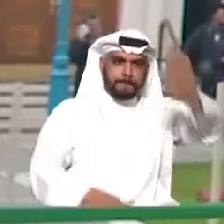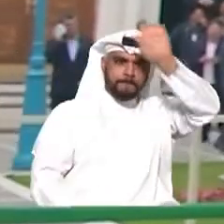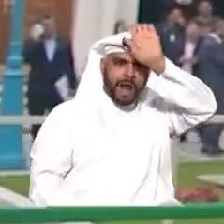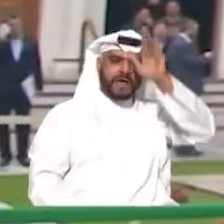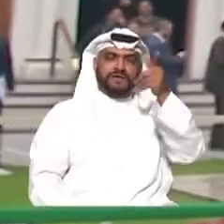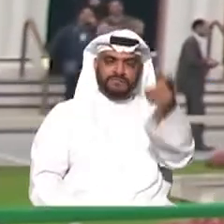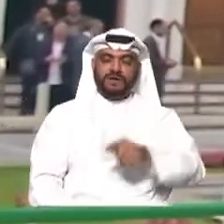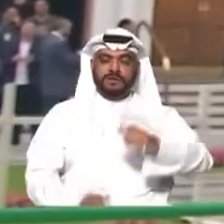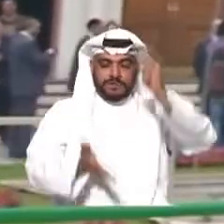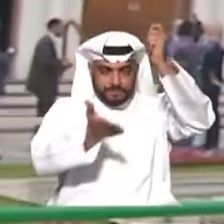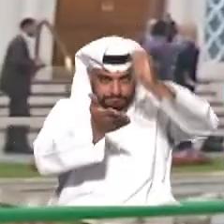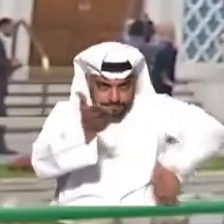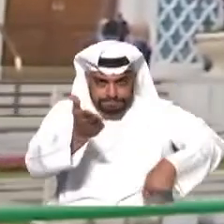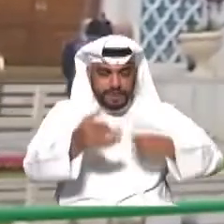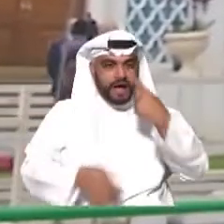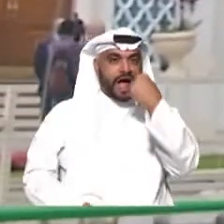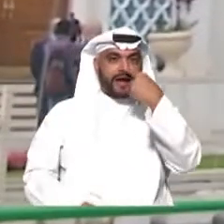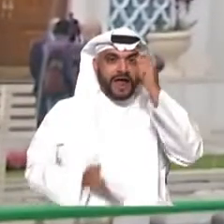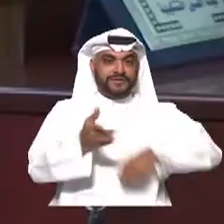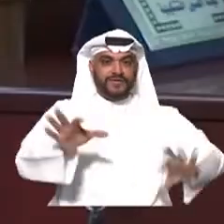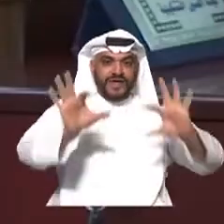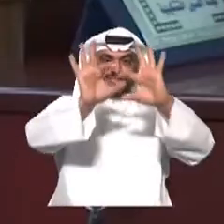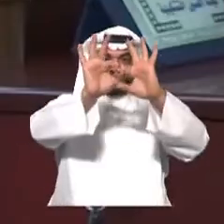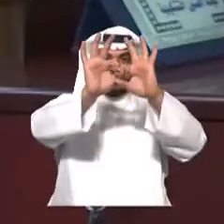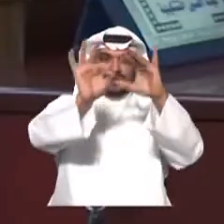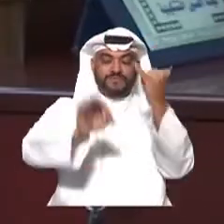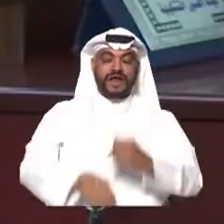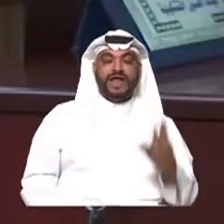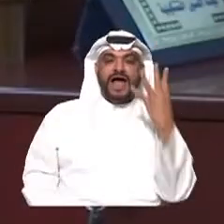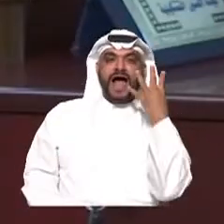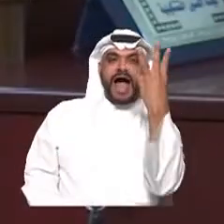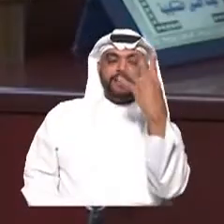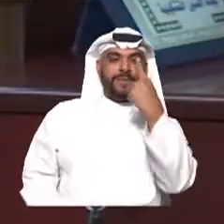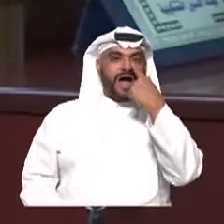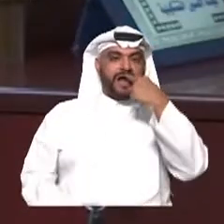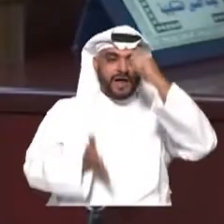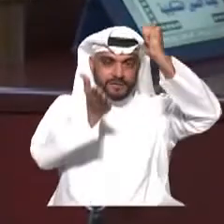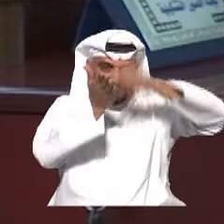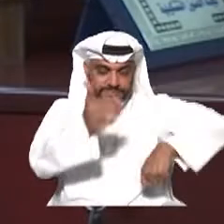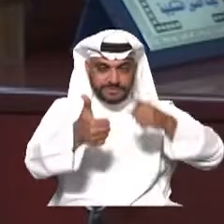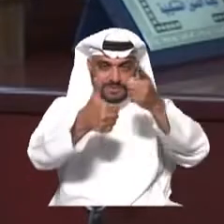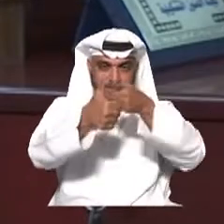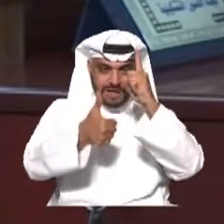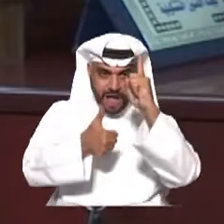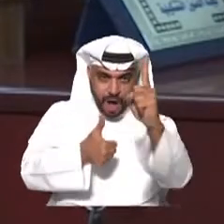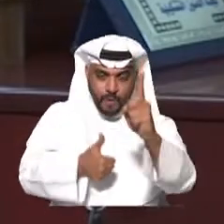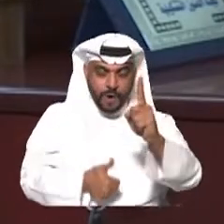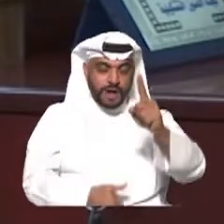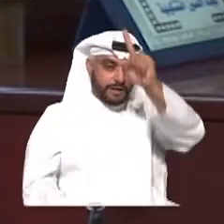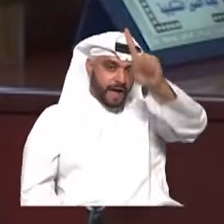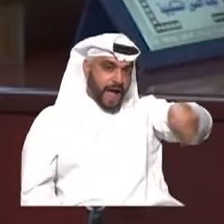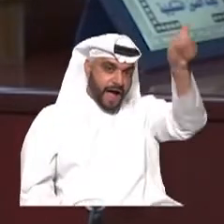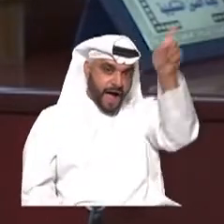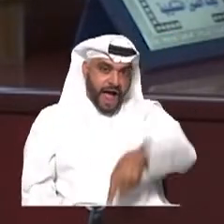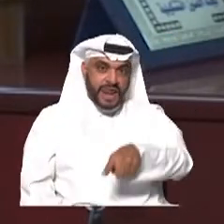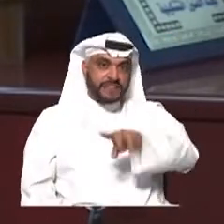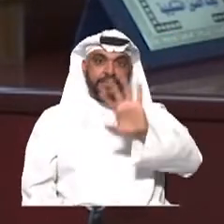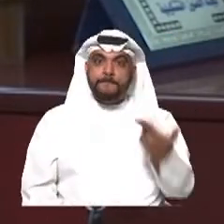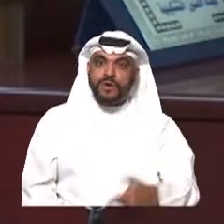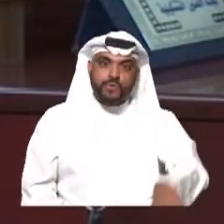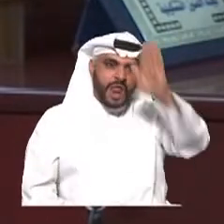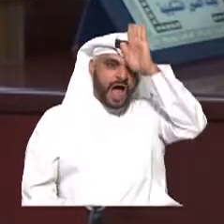وبناء على هذا الاجتماع أصدرت الجامعة العربية 4 قرارات. القرار الأولاني إدانة الغزو